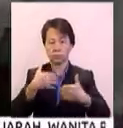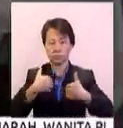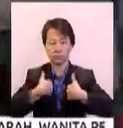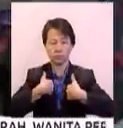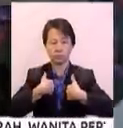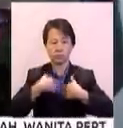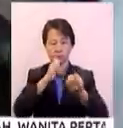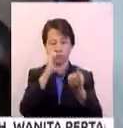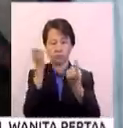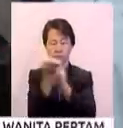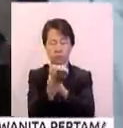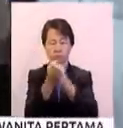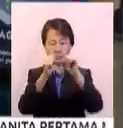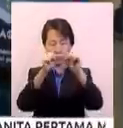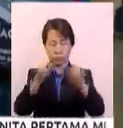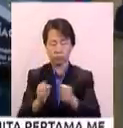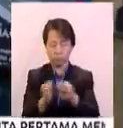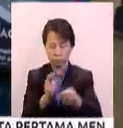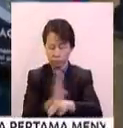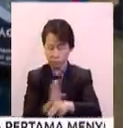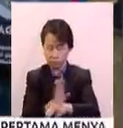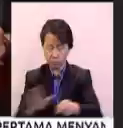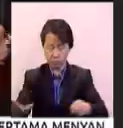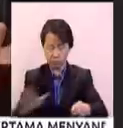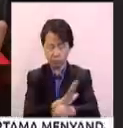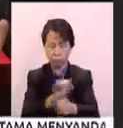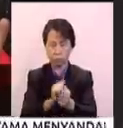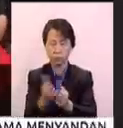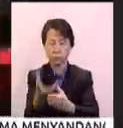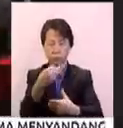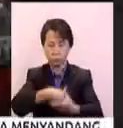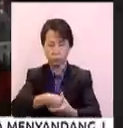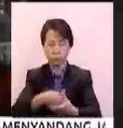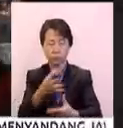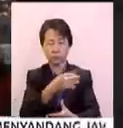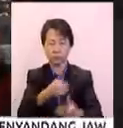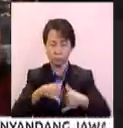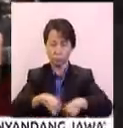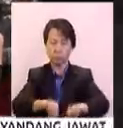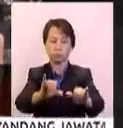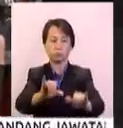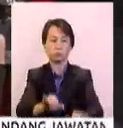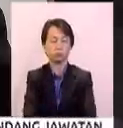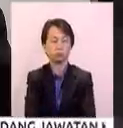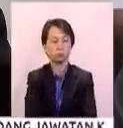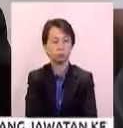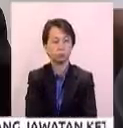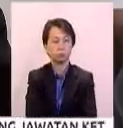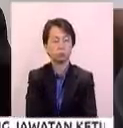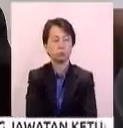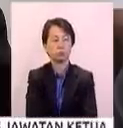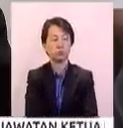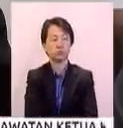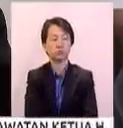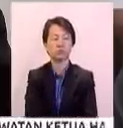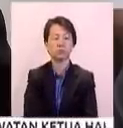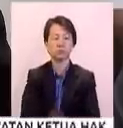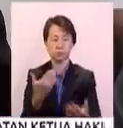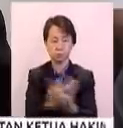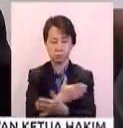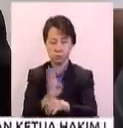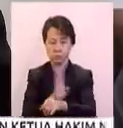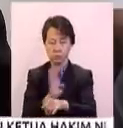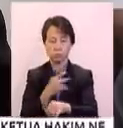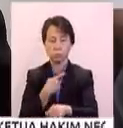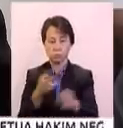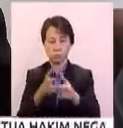mewujudkan ekosistem keusahawanan yang menyeluruh, inklusif dan holistik. New entrepreneurship framework which